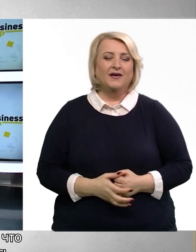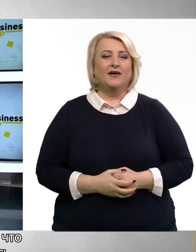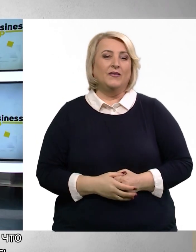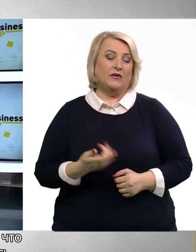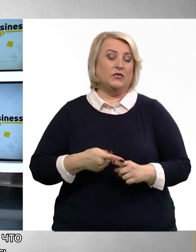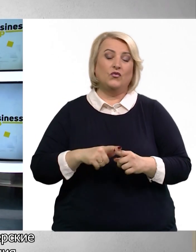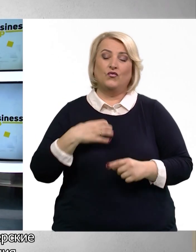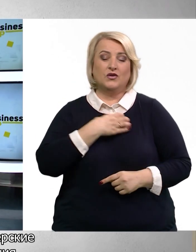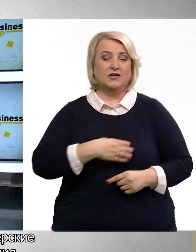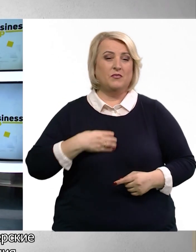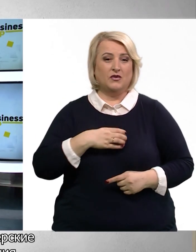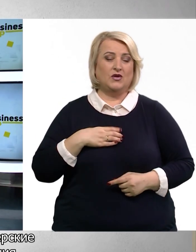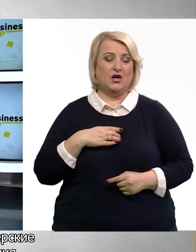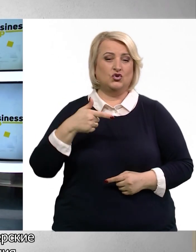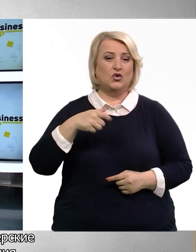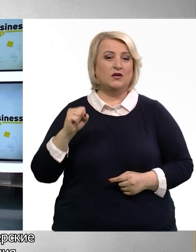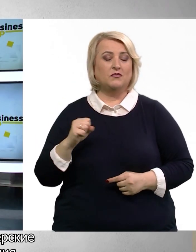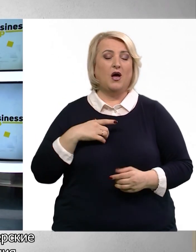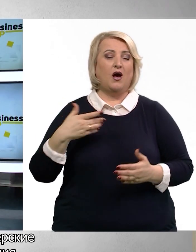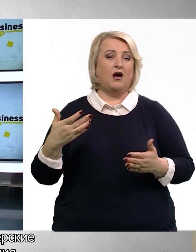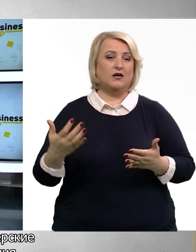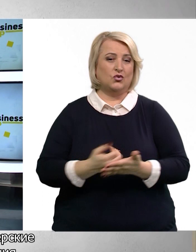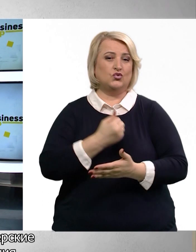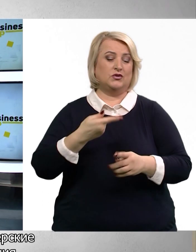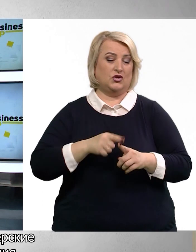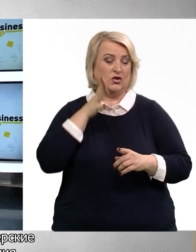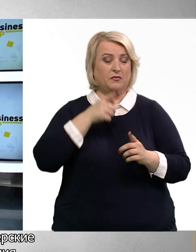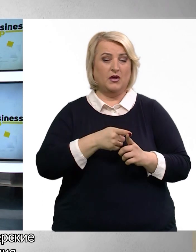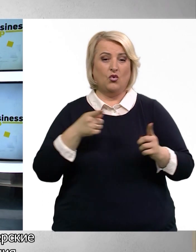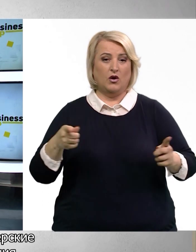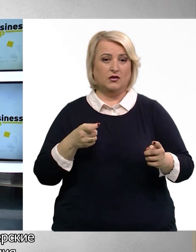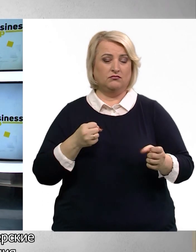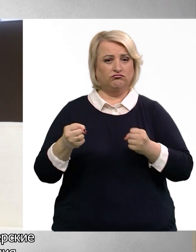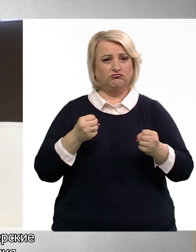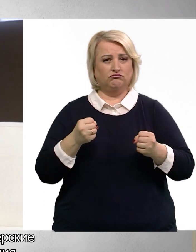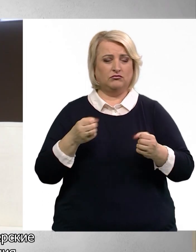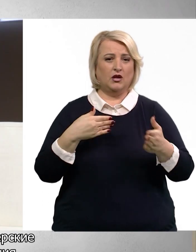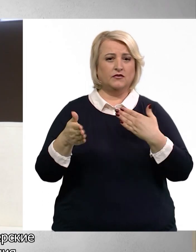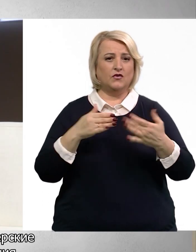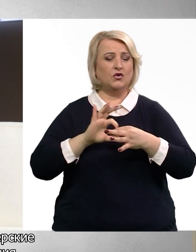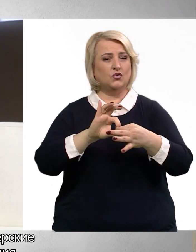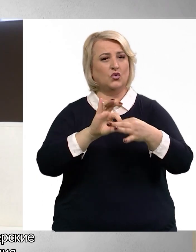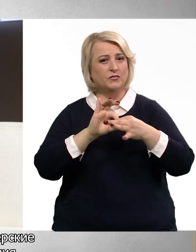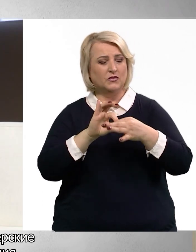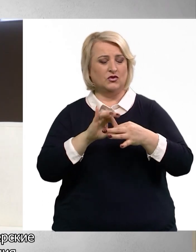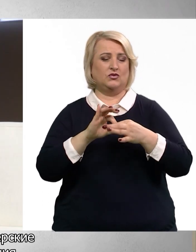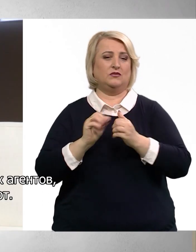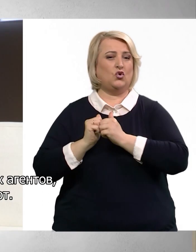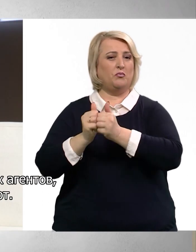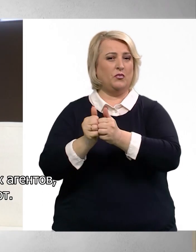Achievement a reușit să, în această perioadă, să consolideze relații de colaborare și de parteneriat